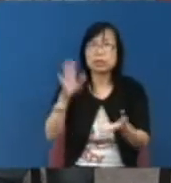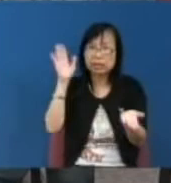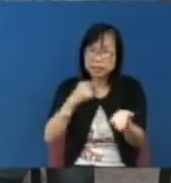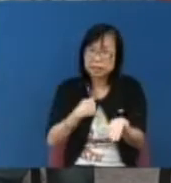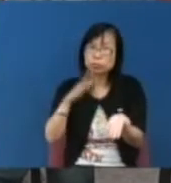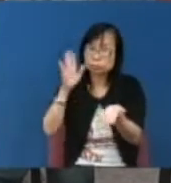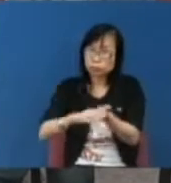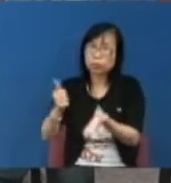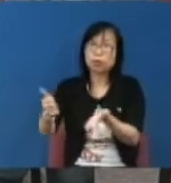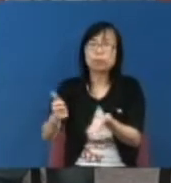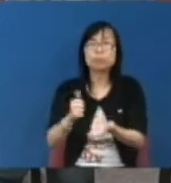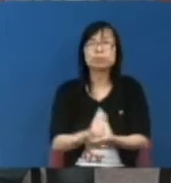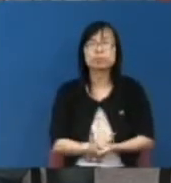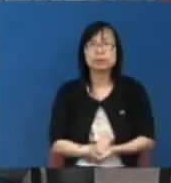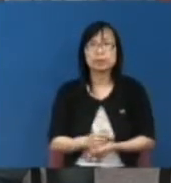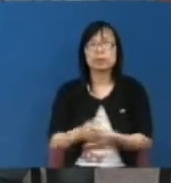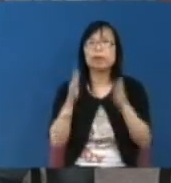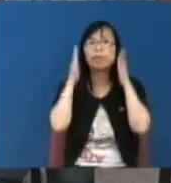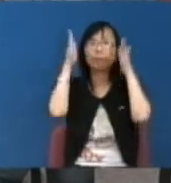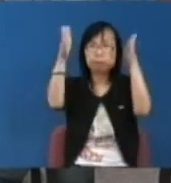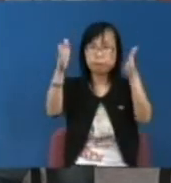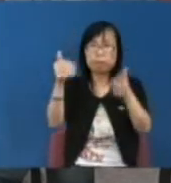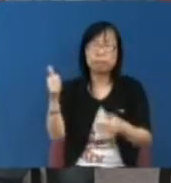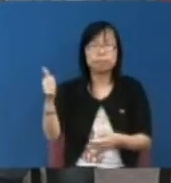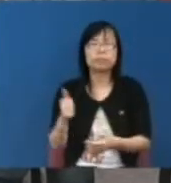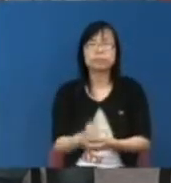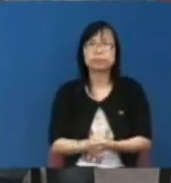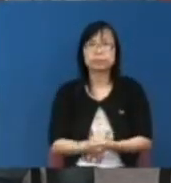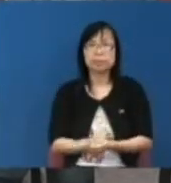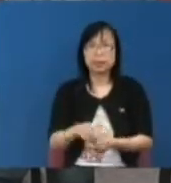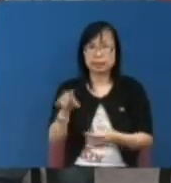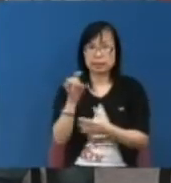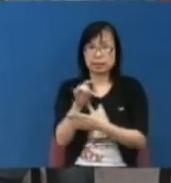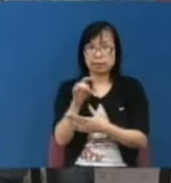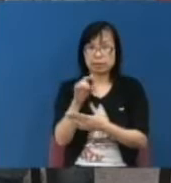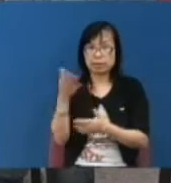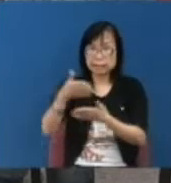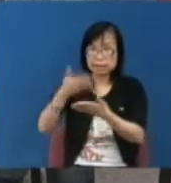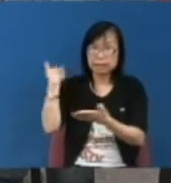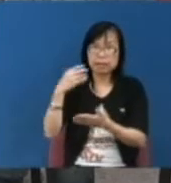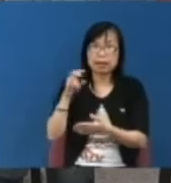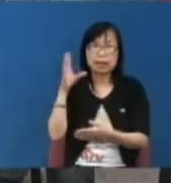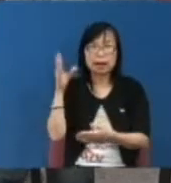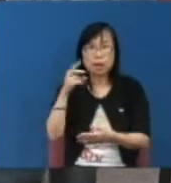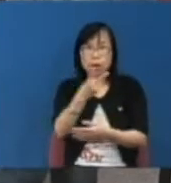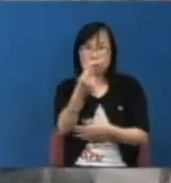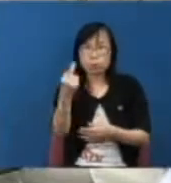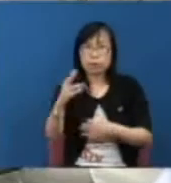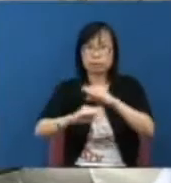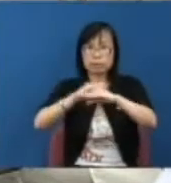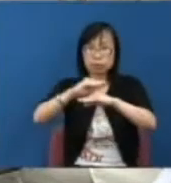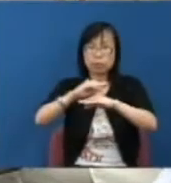錯啦， 係咪？因為我覺得呢個方向係同埋咧就我早前我都聽過話green roofing 咧都